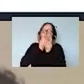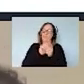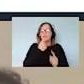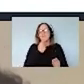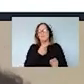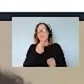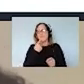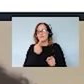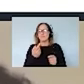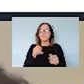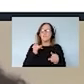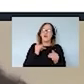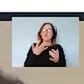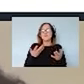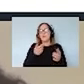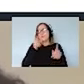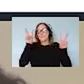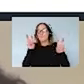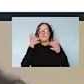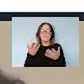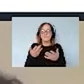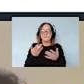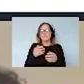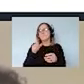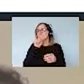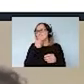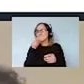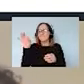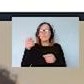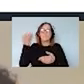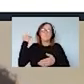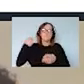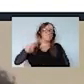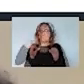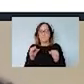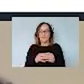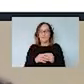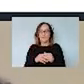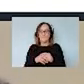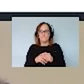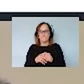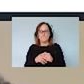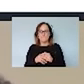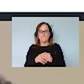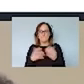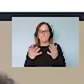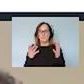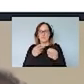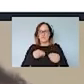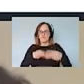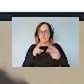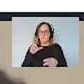językowe, jakieś powiedzonka seniorów, które świadczą o pochodzeniu naszej rodziny. Gdzie można obejrzeć webinar z